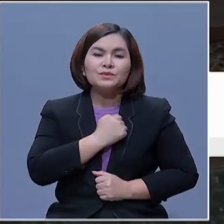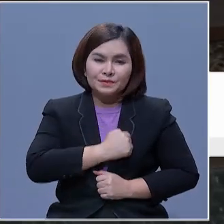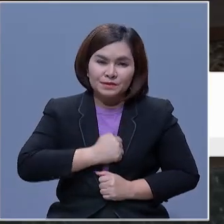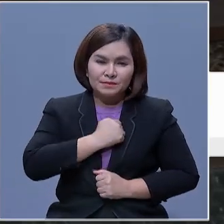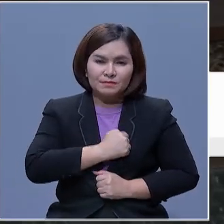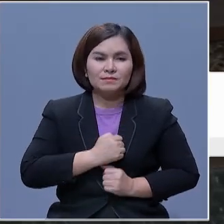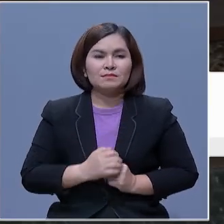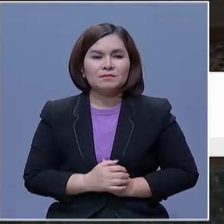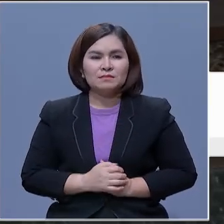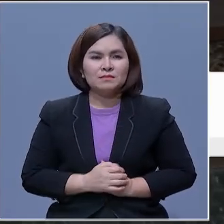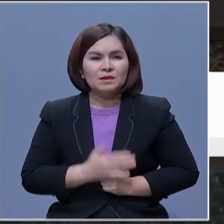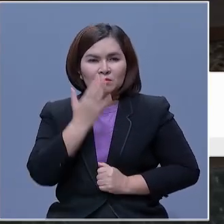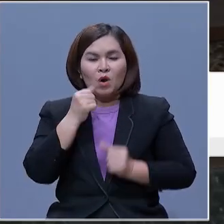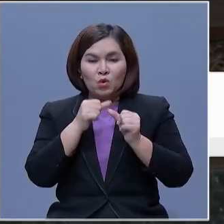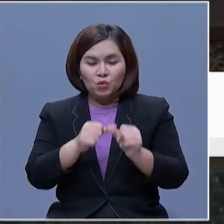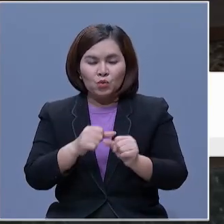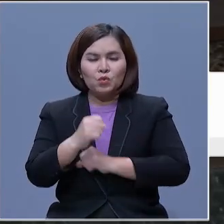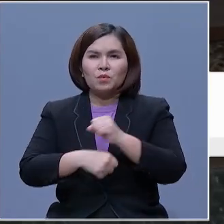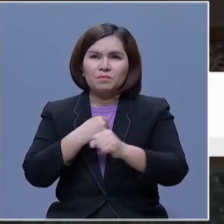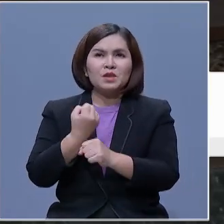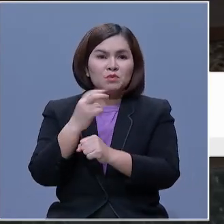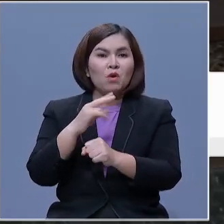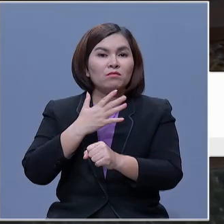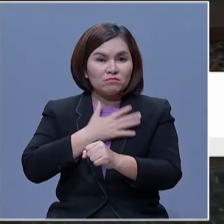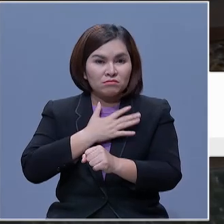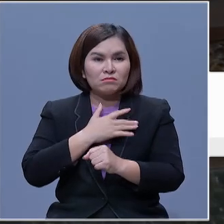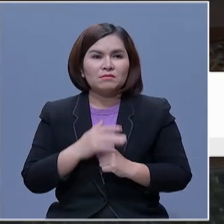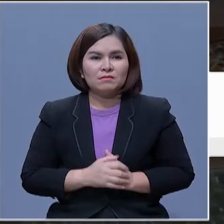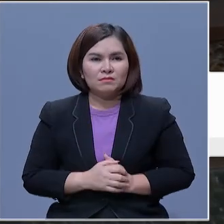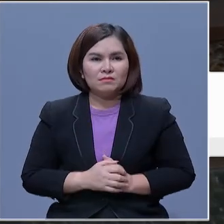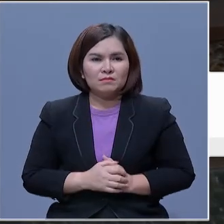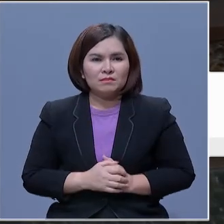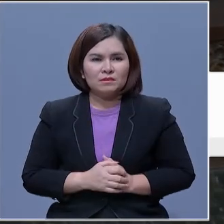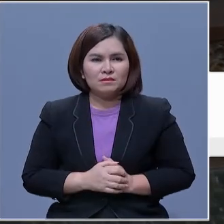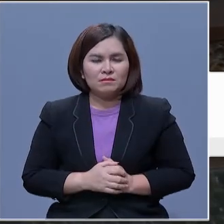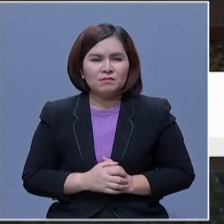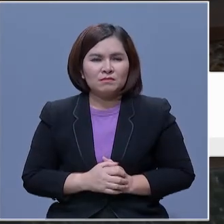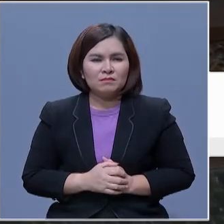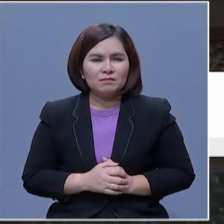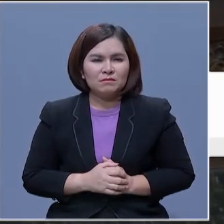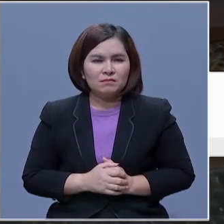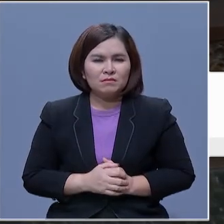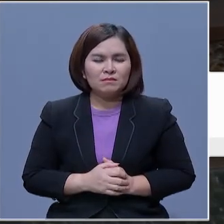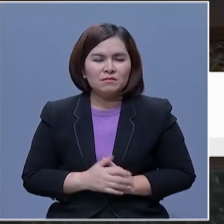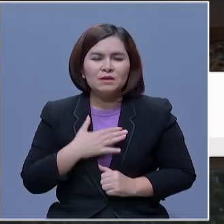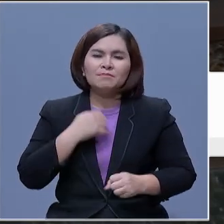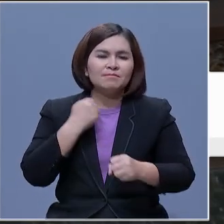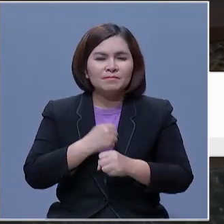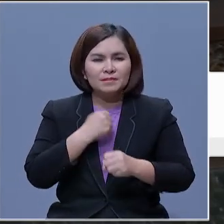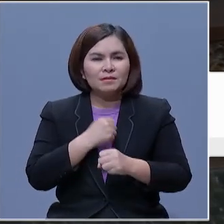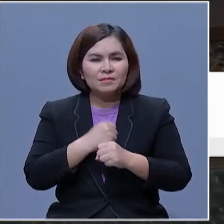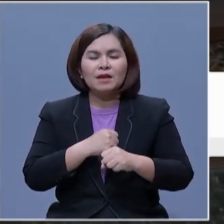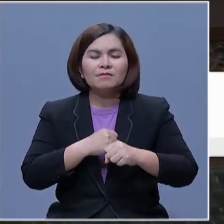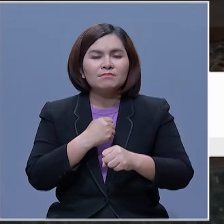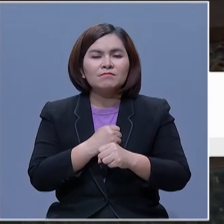เพราะว่าผมอยู่มา 12ปีนะผมมองดูผมเอาแต่ค่าตอบแทนกลับบ้านนอกนั้นผมก็ทำเงินฝากเงิน